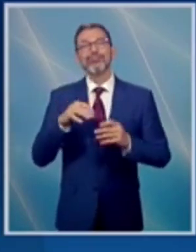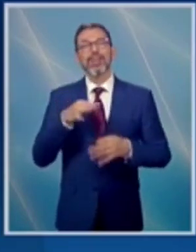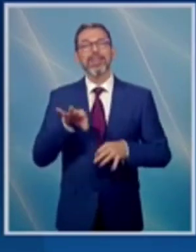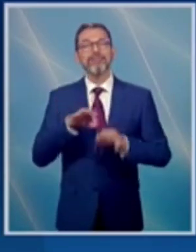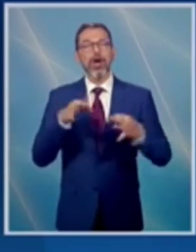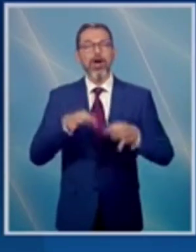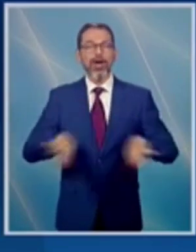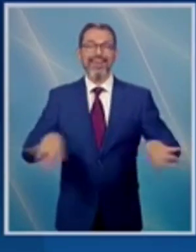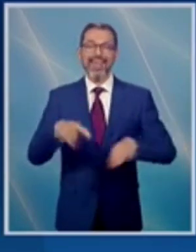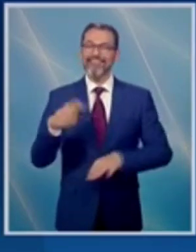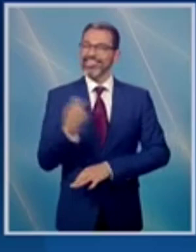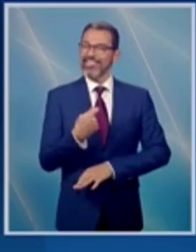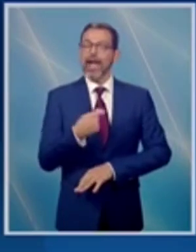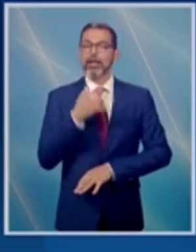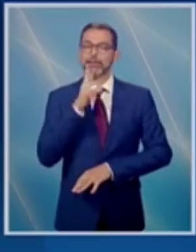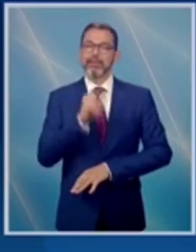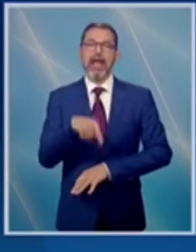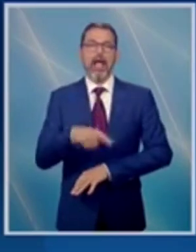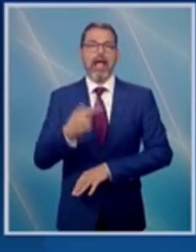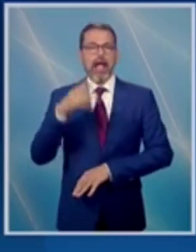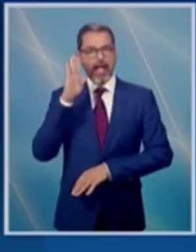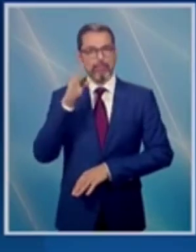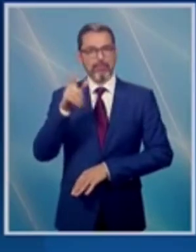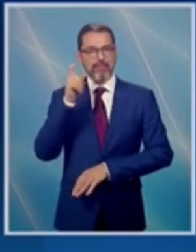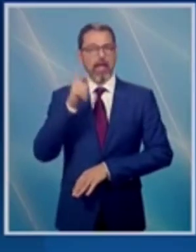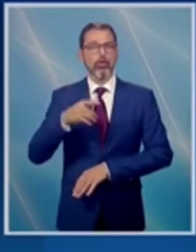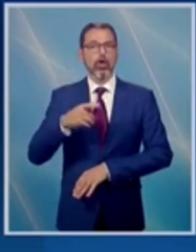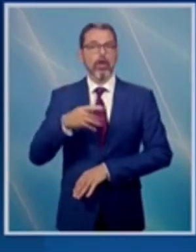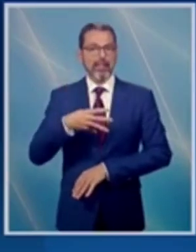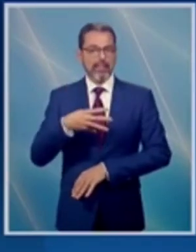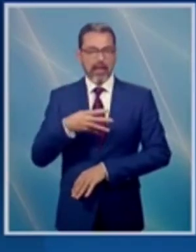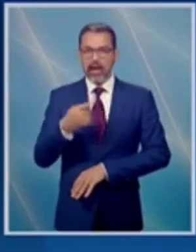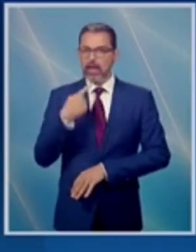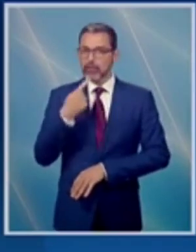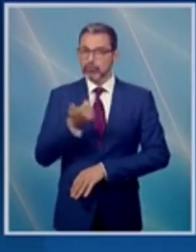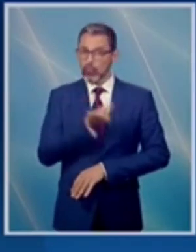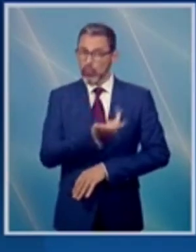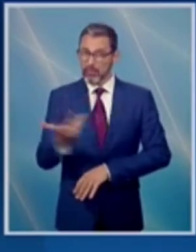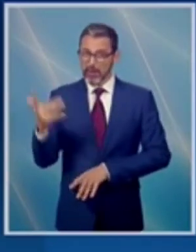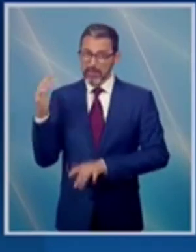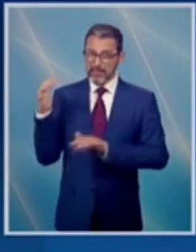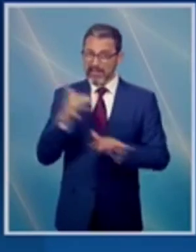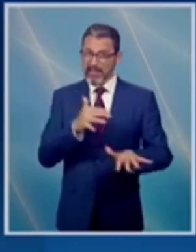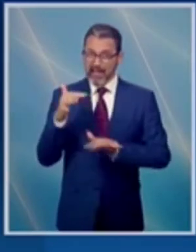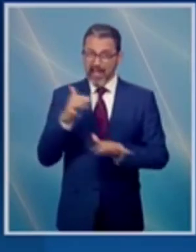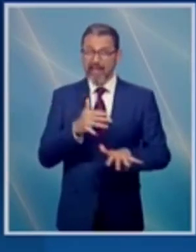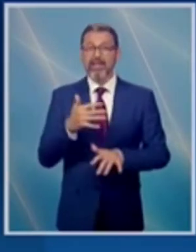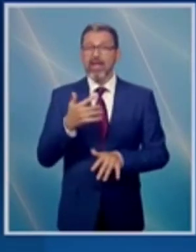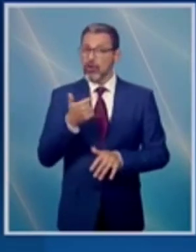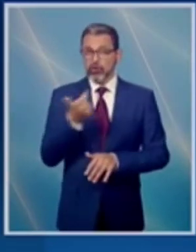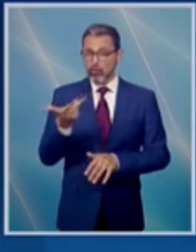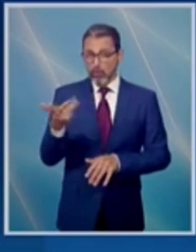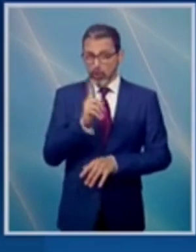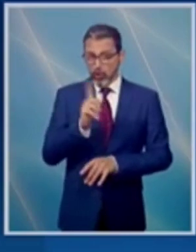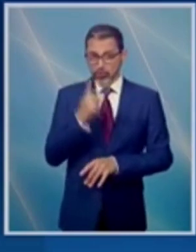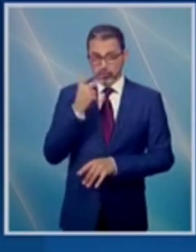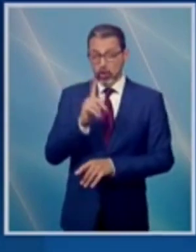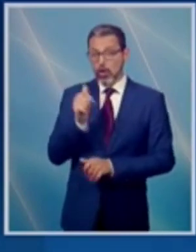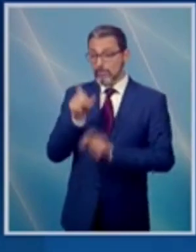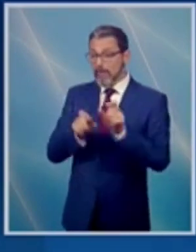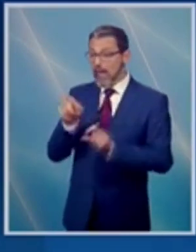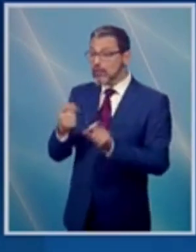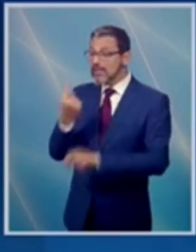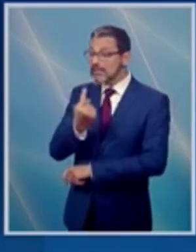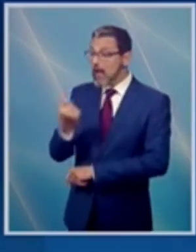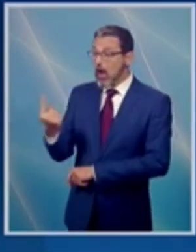ventaglio anche il capo dello Stato Mattarella, che ha detto dietro i numeri dei migranti ci sono singole persone che non vanno